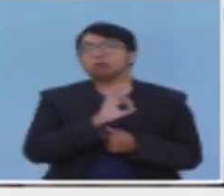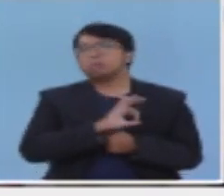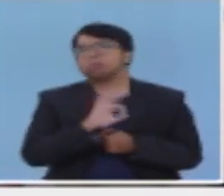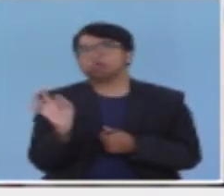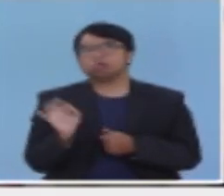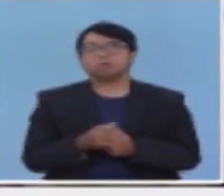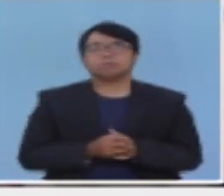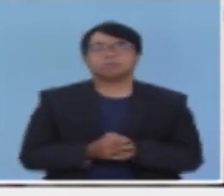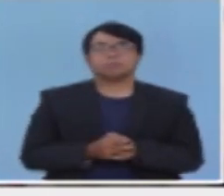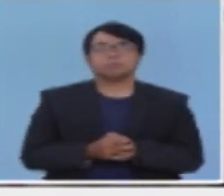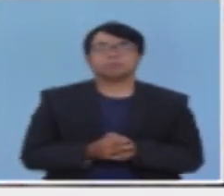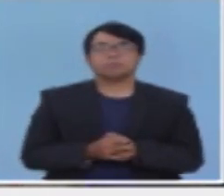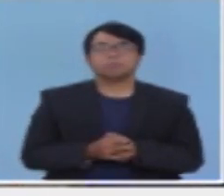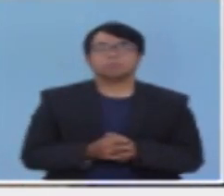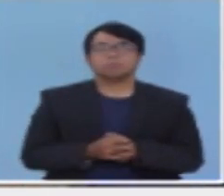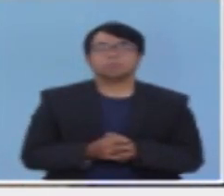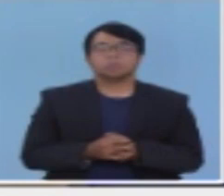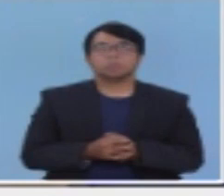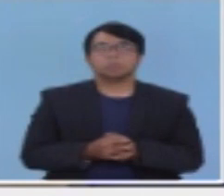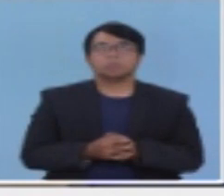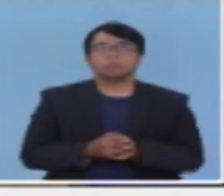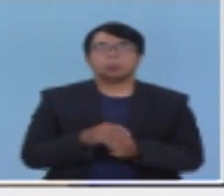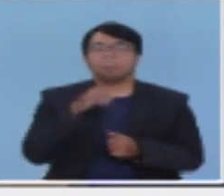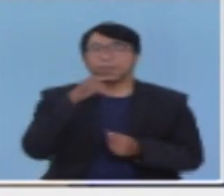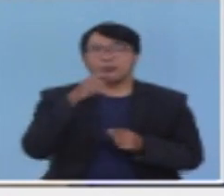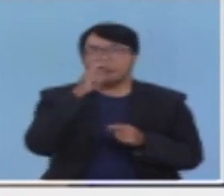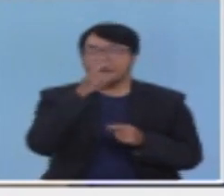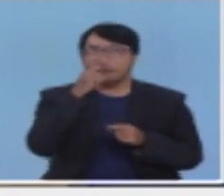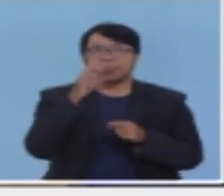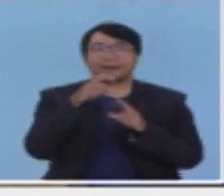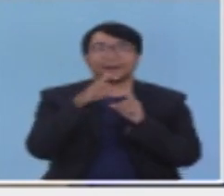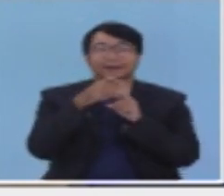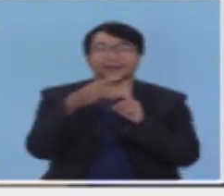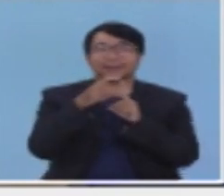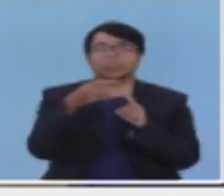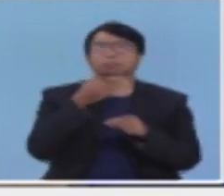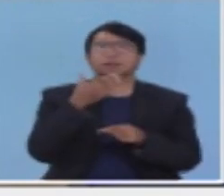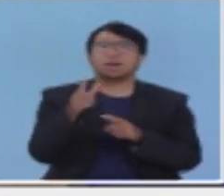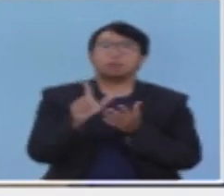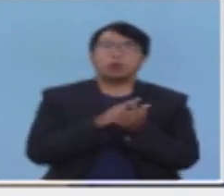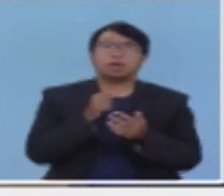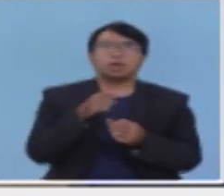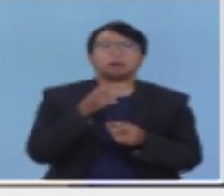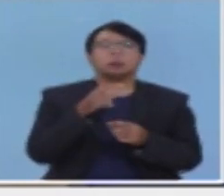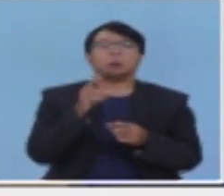Baik, terima kasih atas informasinya Pak Dedi A. Rahim selaku Wakil Wali Kota Bogor. Terima kasih sudah bergabung di iNews.